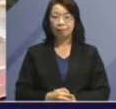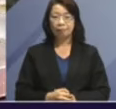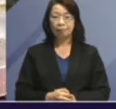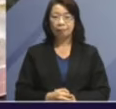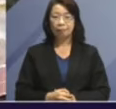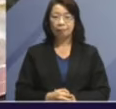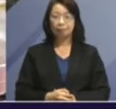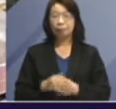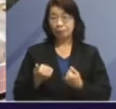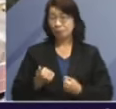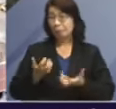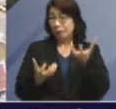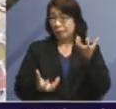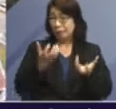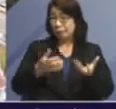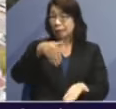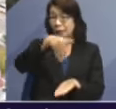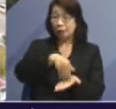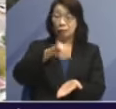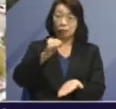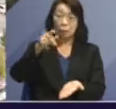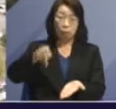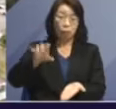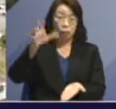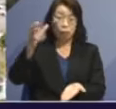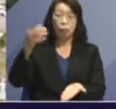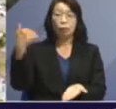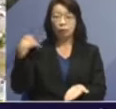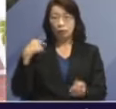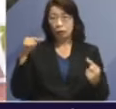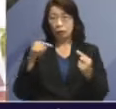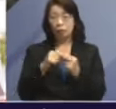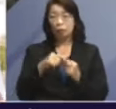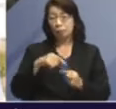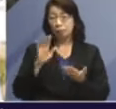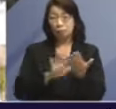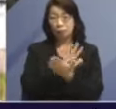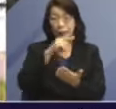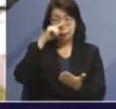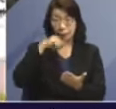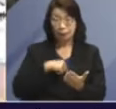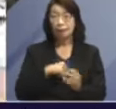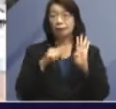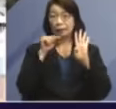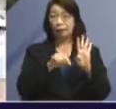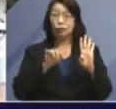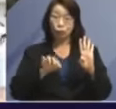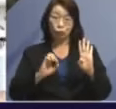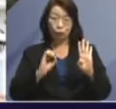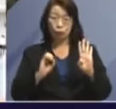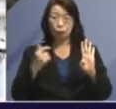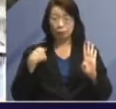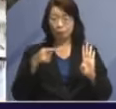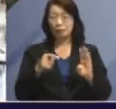ศาลจังหวัดพิษณุโลกมีเขตอำนาจพิจารณาพิพากษาคดีทั่วทั้งจังหวัดพิษณุโลกรวม9อำเภอด้วยกันประกอบ